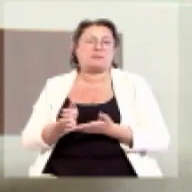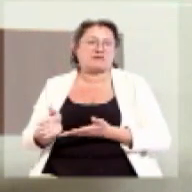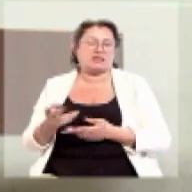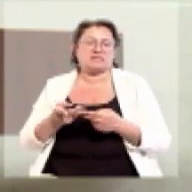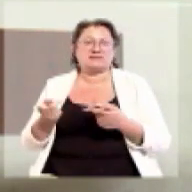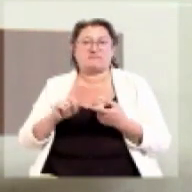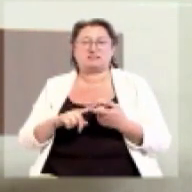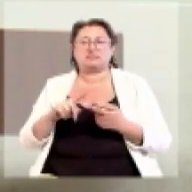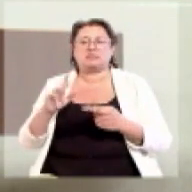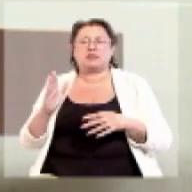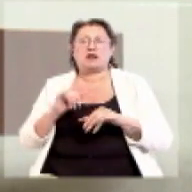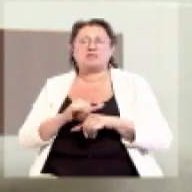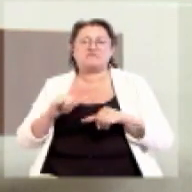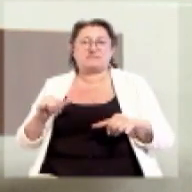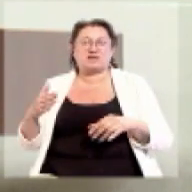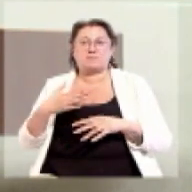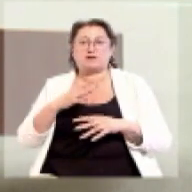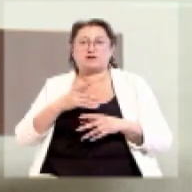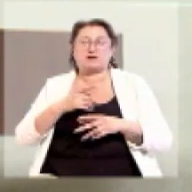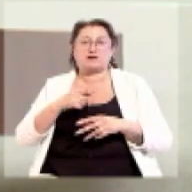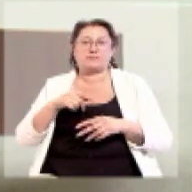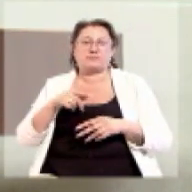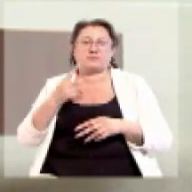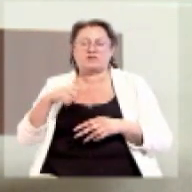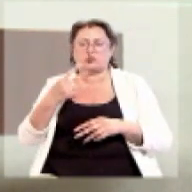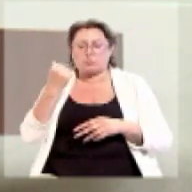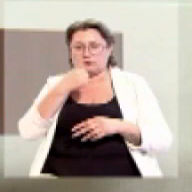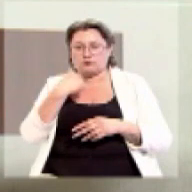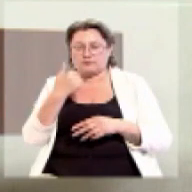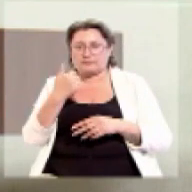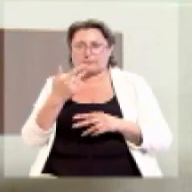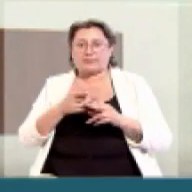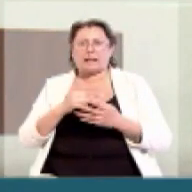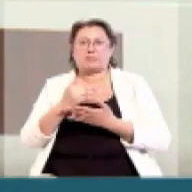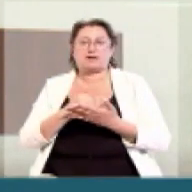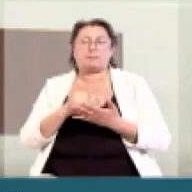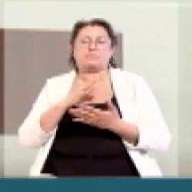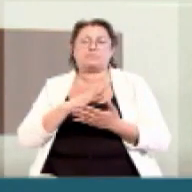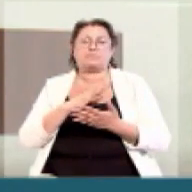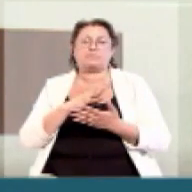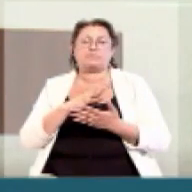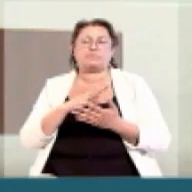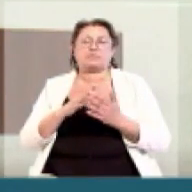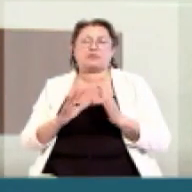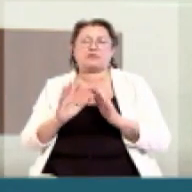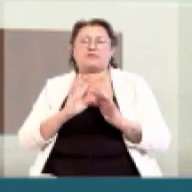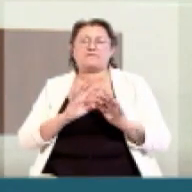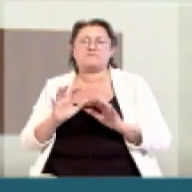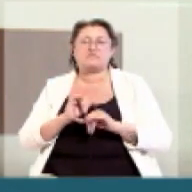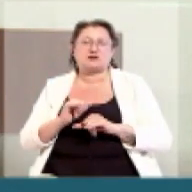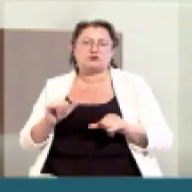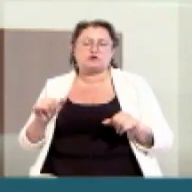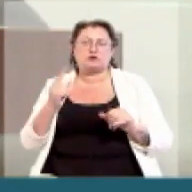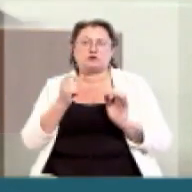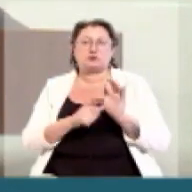2021 жылы балық саласын дамыту үшін арнайы бағдарлама қолданылды. Ол халықтың балық өнімдерін өндірумен байланысты. 2022 жылы осы